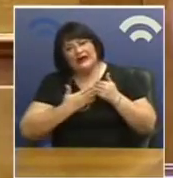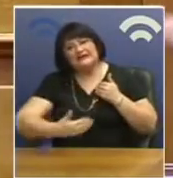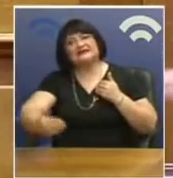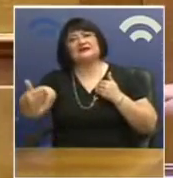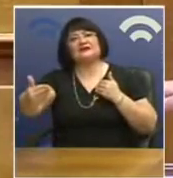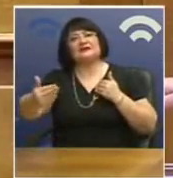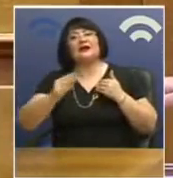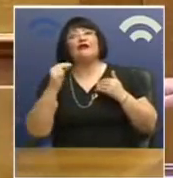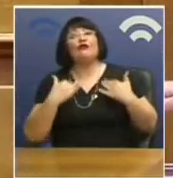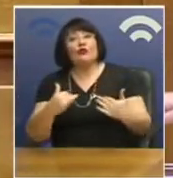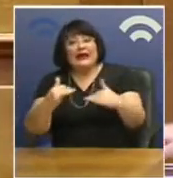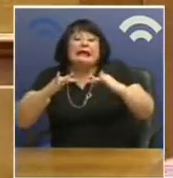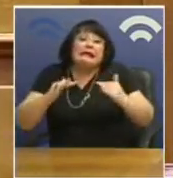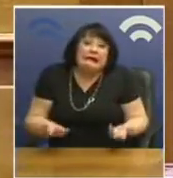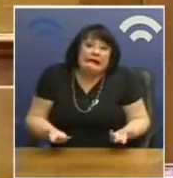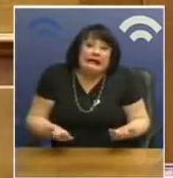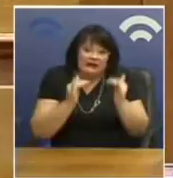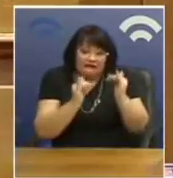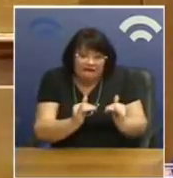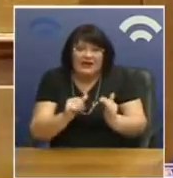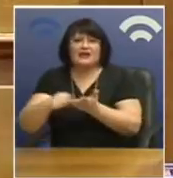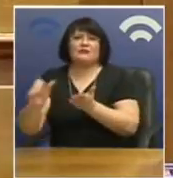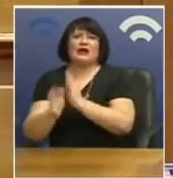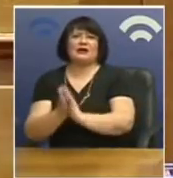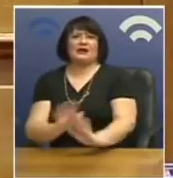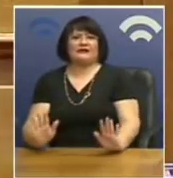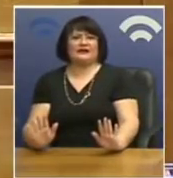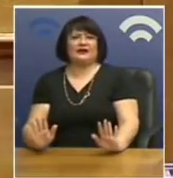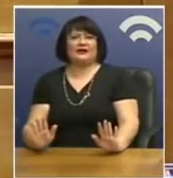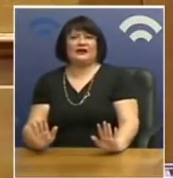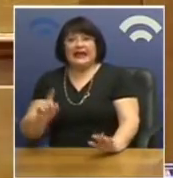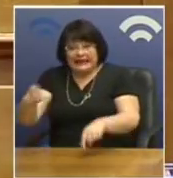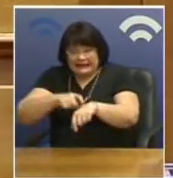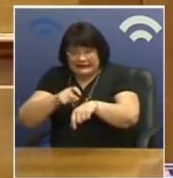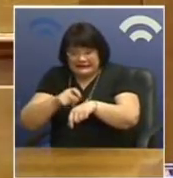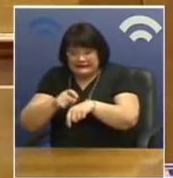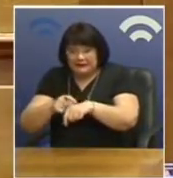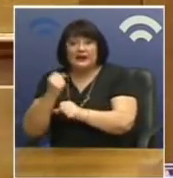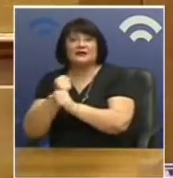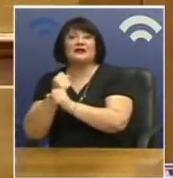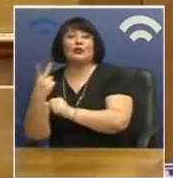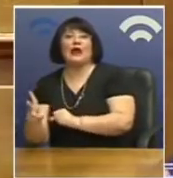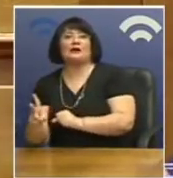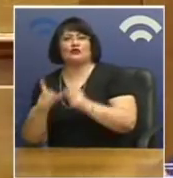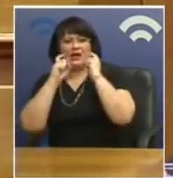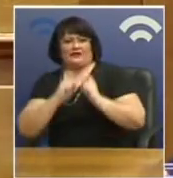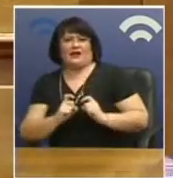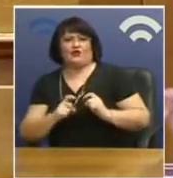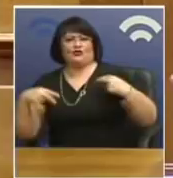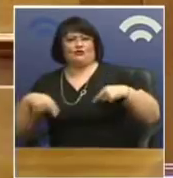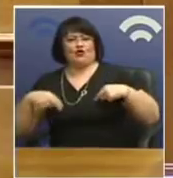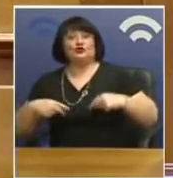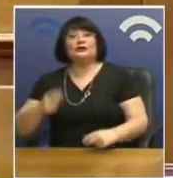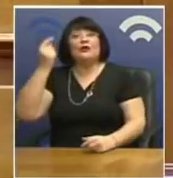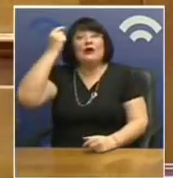περιόδους, ή είναι κατά την επευκαιρία των καθηκόντων? Αυτό είναι το κρίσιμο ερώτημα. Γιατί εγώ κατάλαβα ότι είπατε